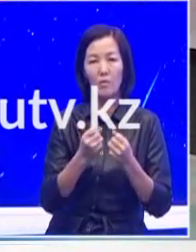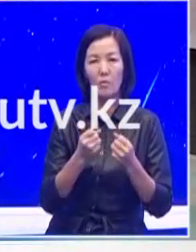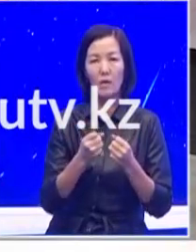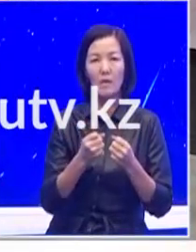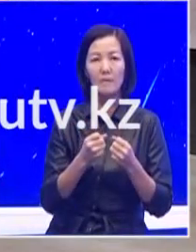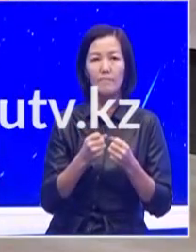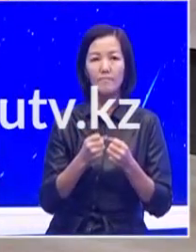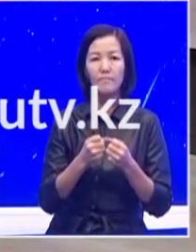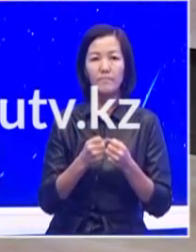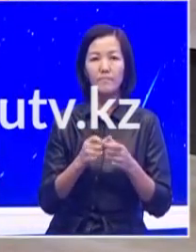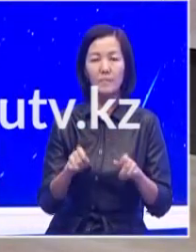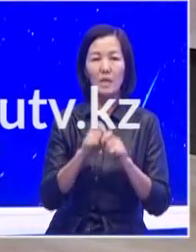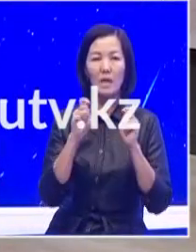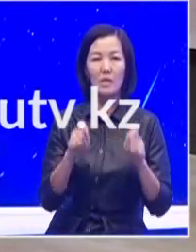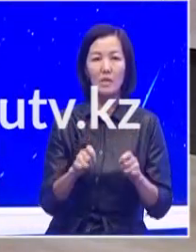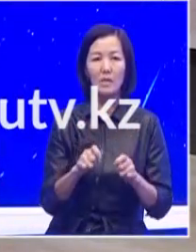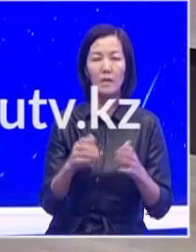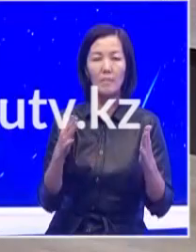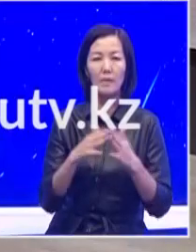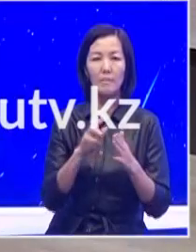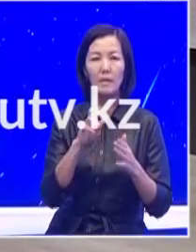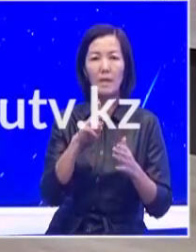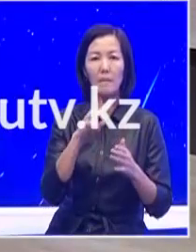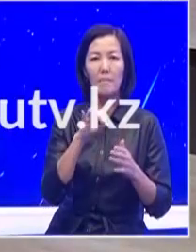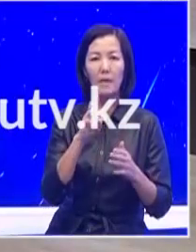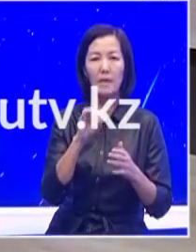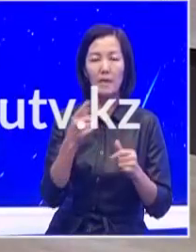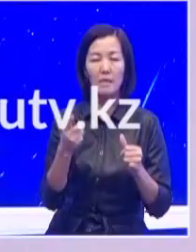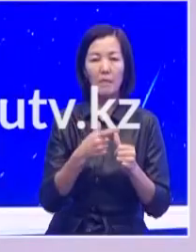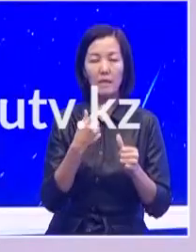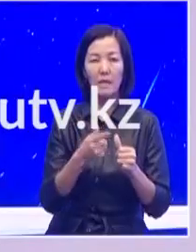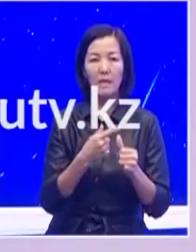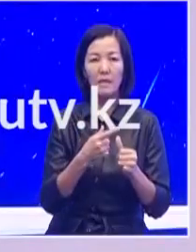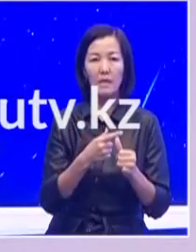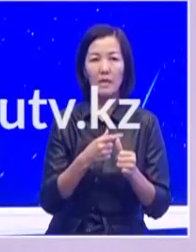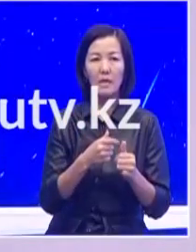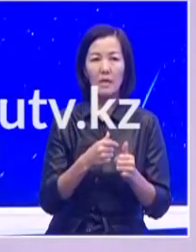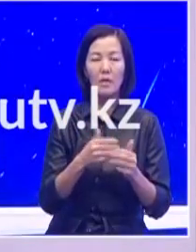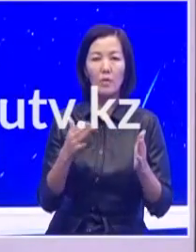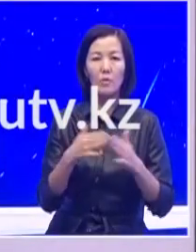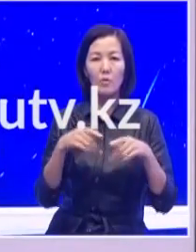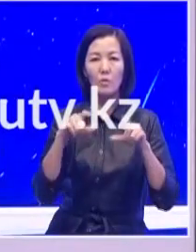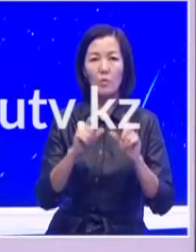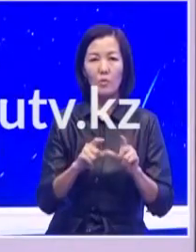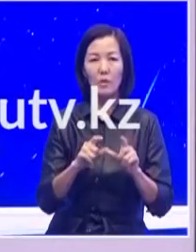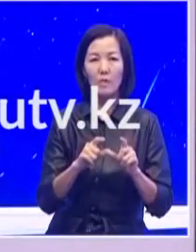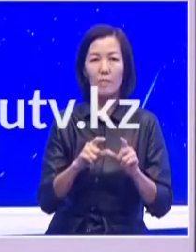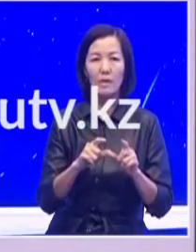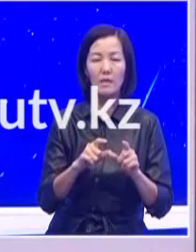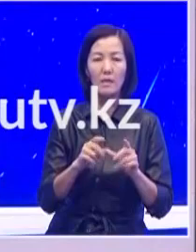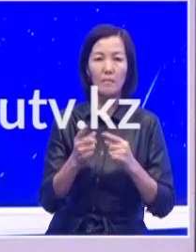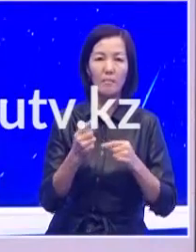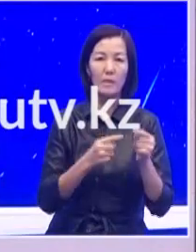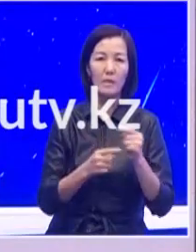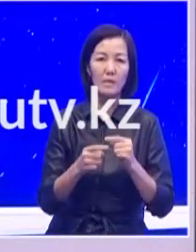қосылды. Баспана маркет деп аталады. Енді халық жиі банкке сабылмайды. Үйден шықпай-ақ бизнес кеңесімен байланысу арқылы тұрғын